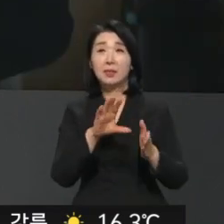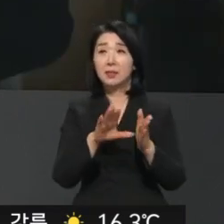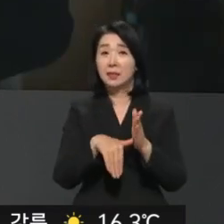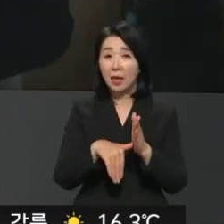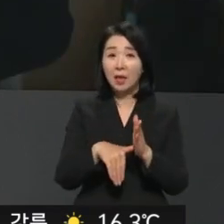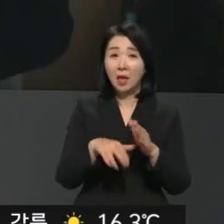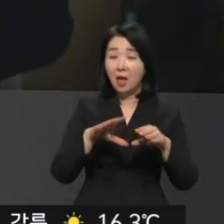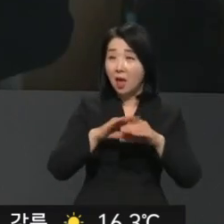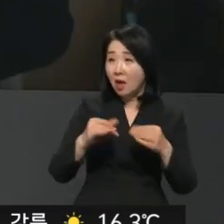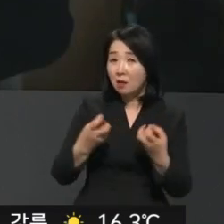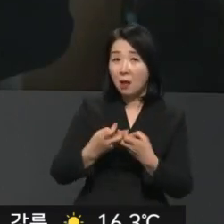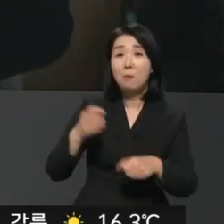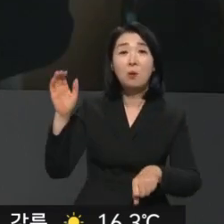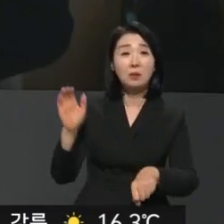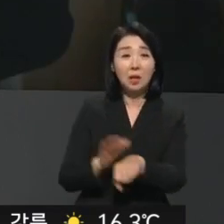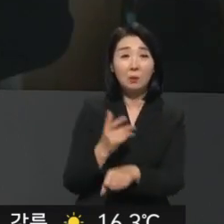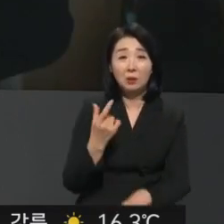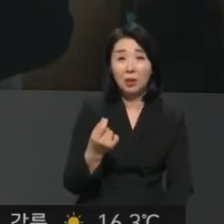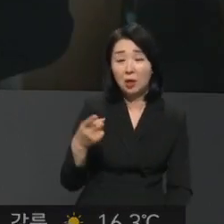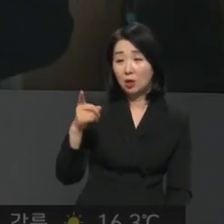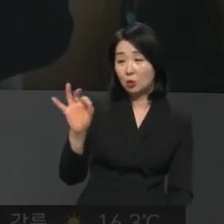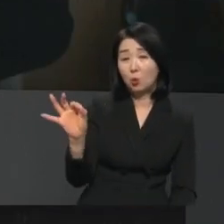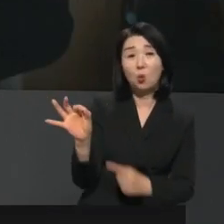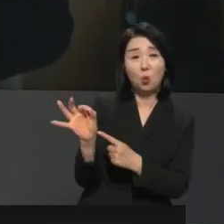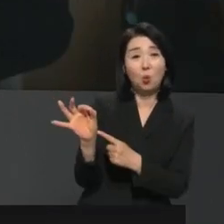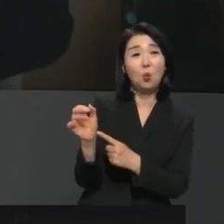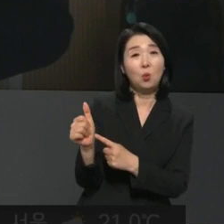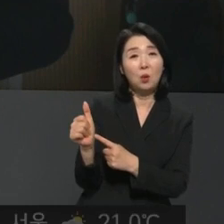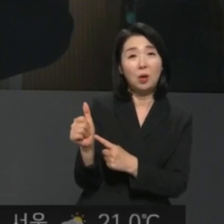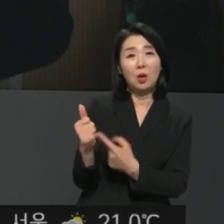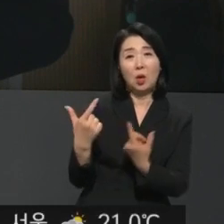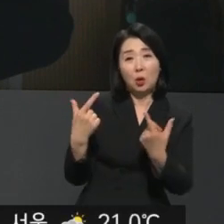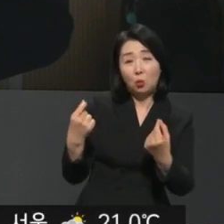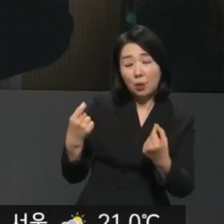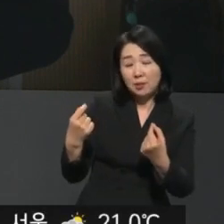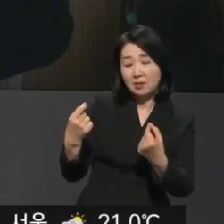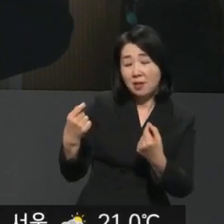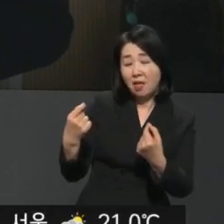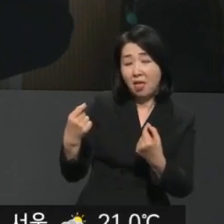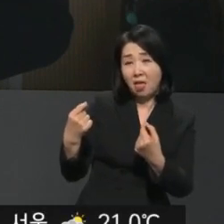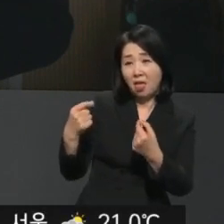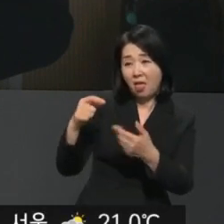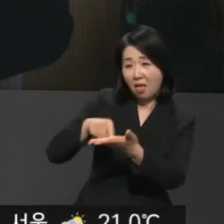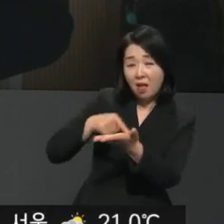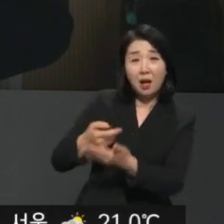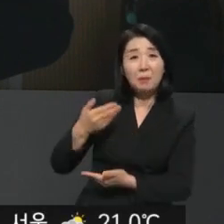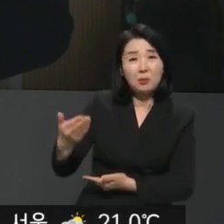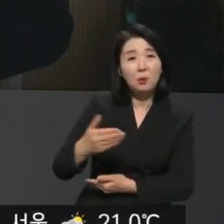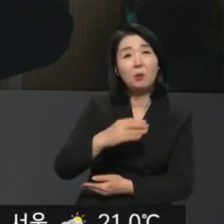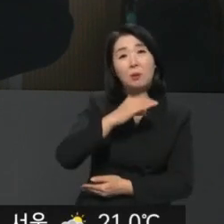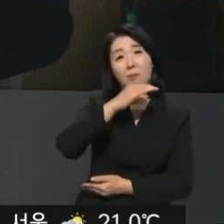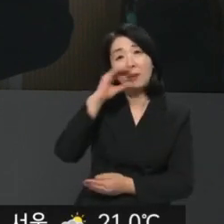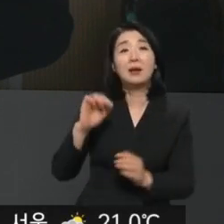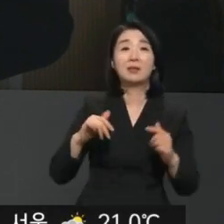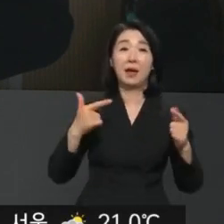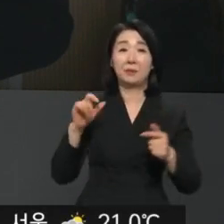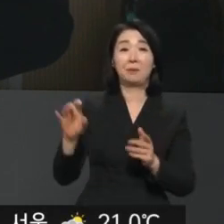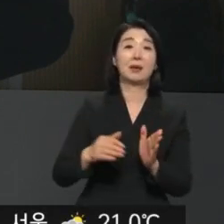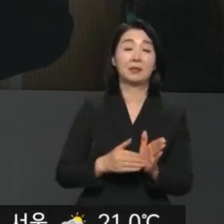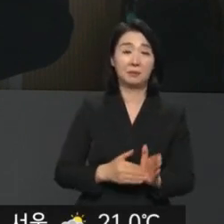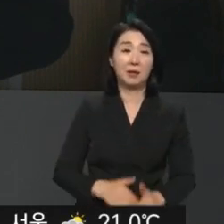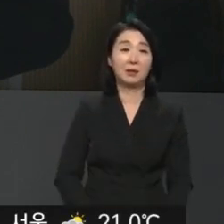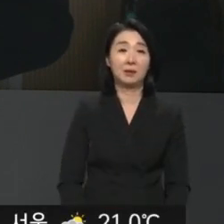잘못된 조치라고 하면서도 송 전 대표에게도 똑같이 취해주자고 말하는 건 옳지 않다고 생각한다. 이렇게 송 전